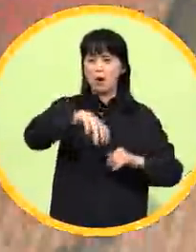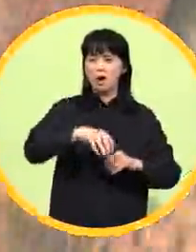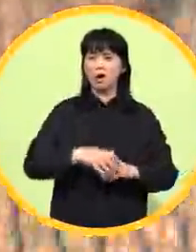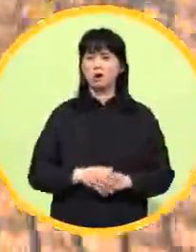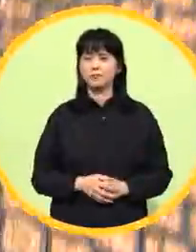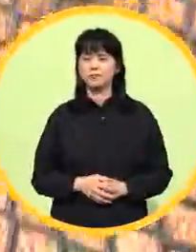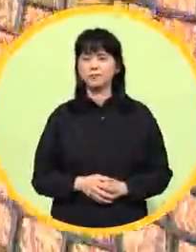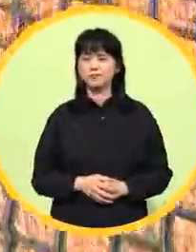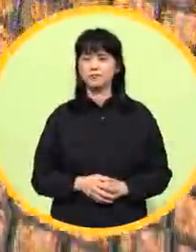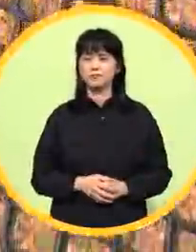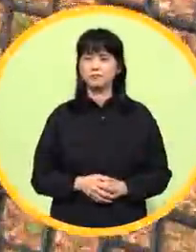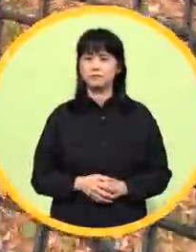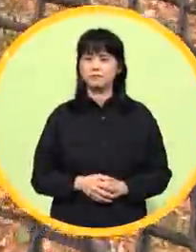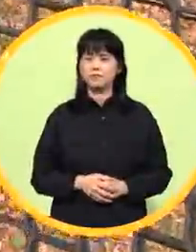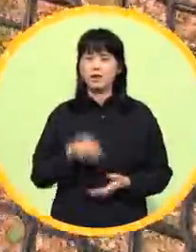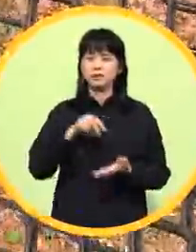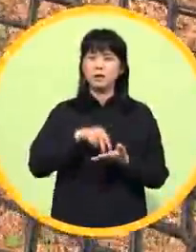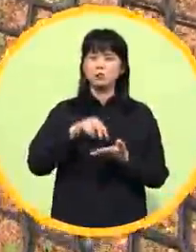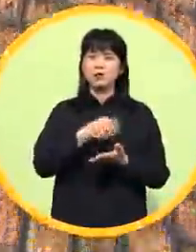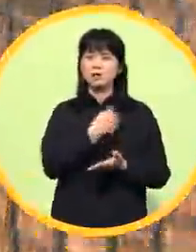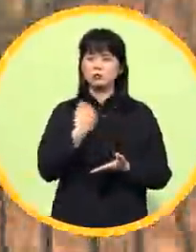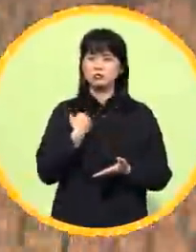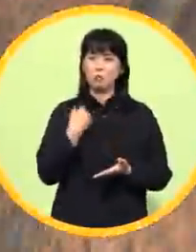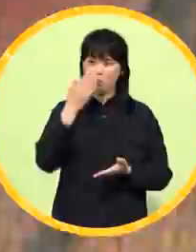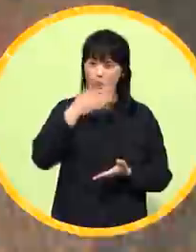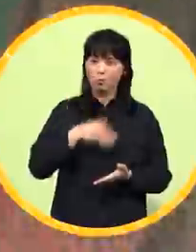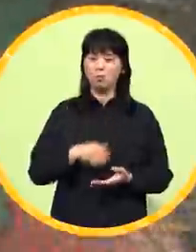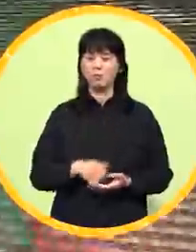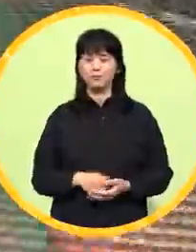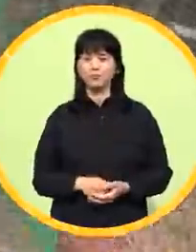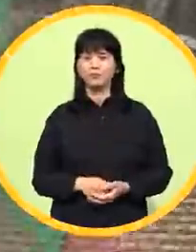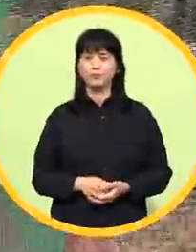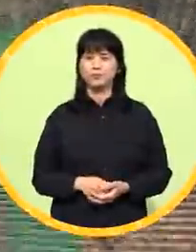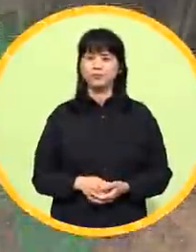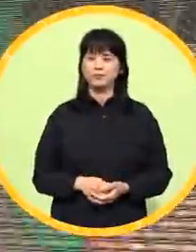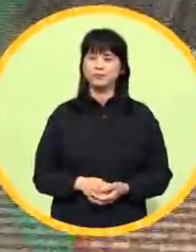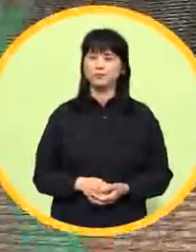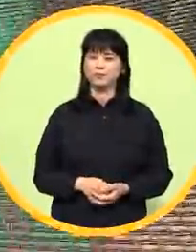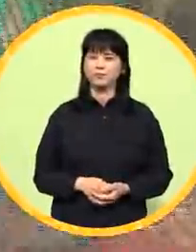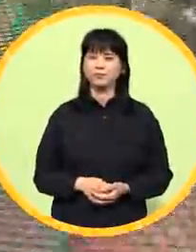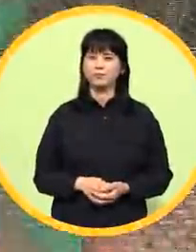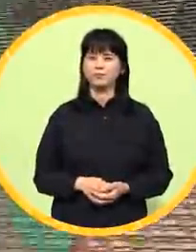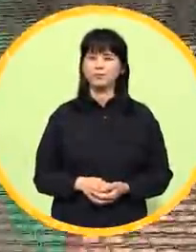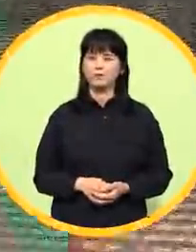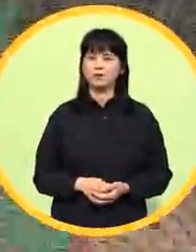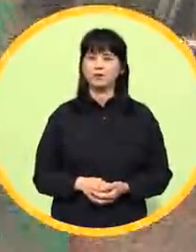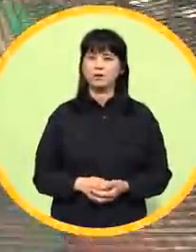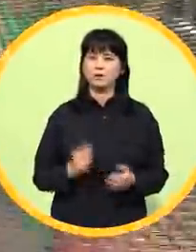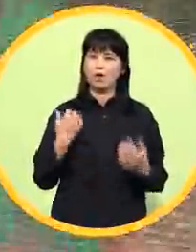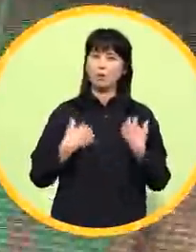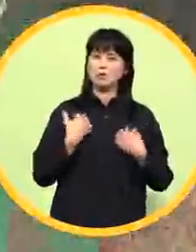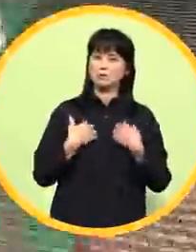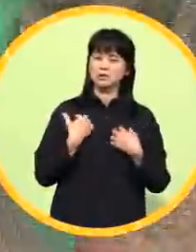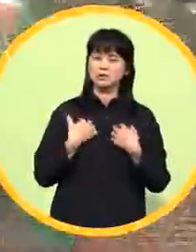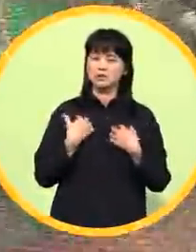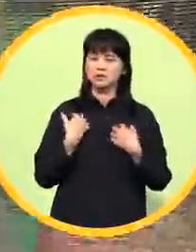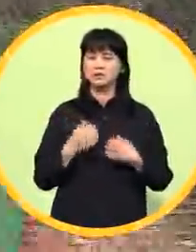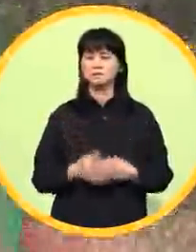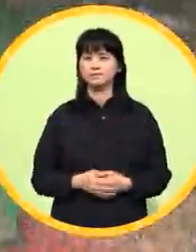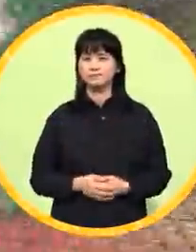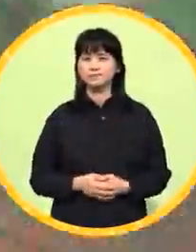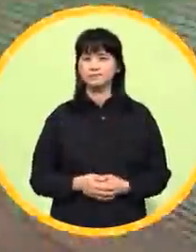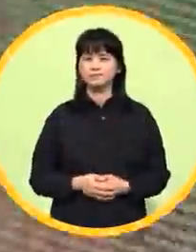はいうわぁジャンパ的呼がジャンプできるんですかそうああああああああああああ